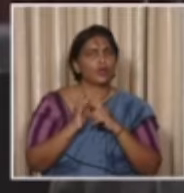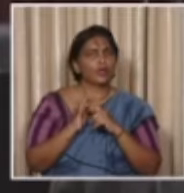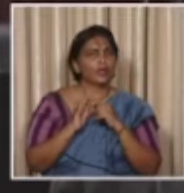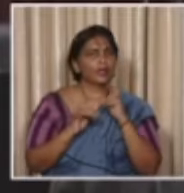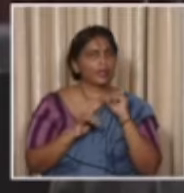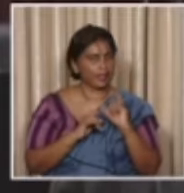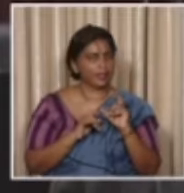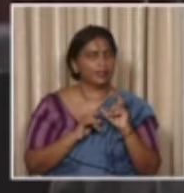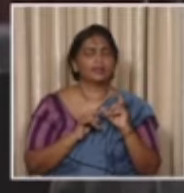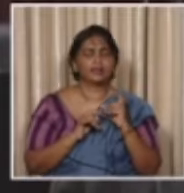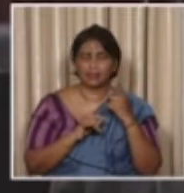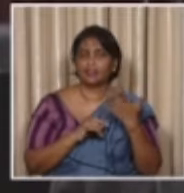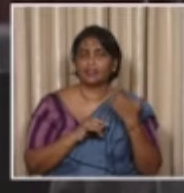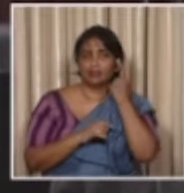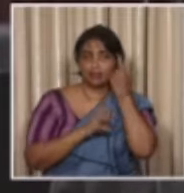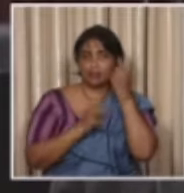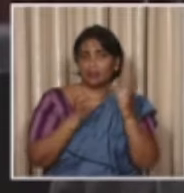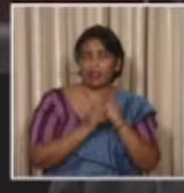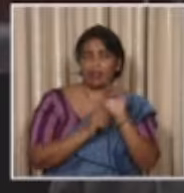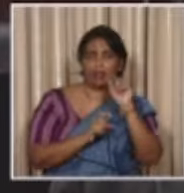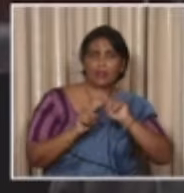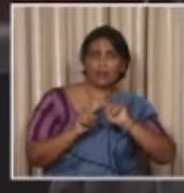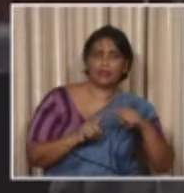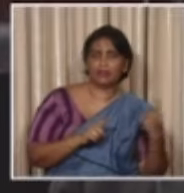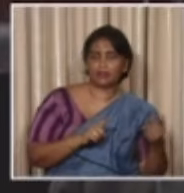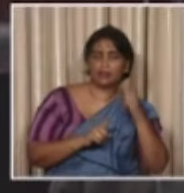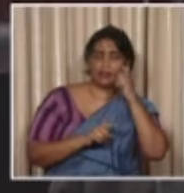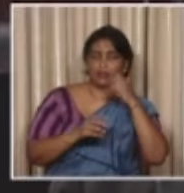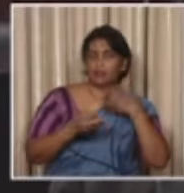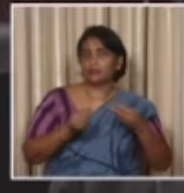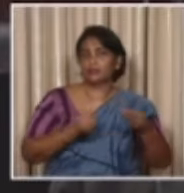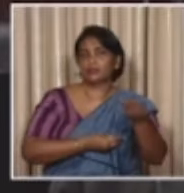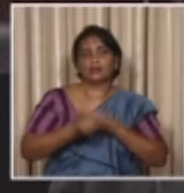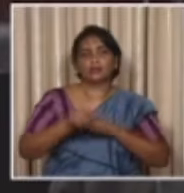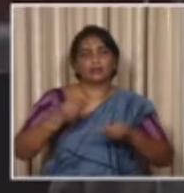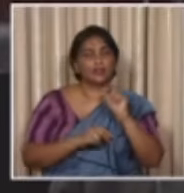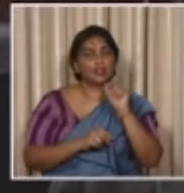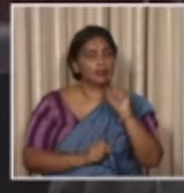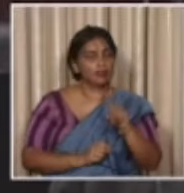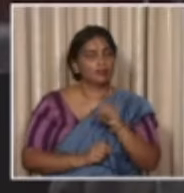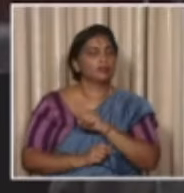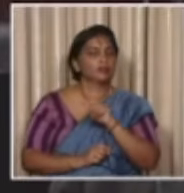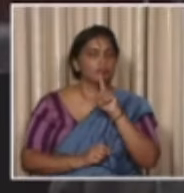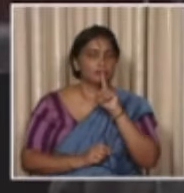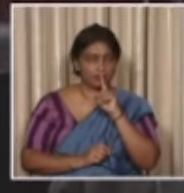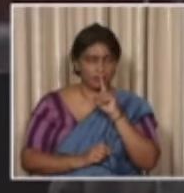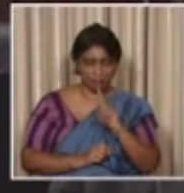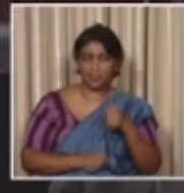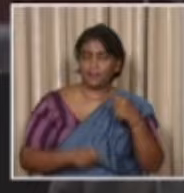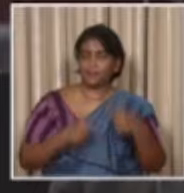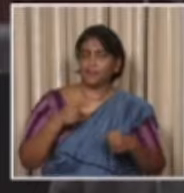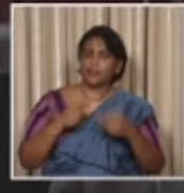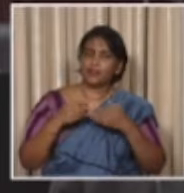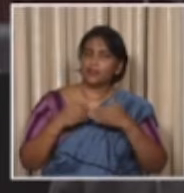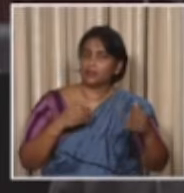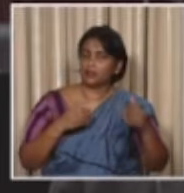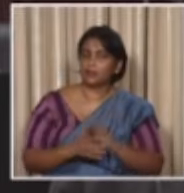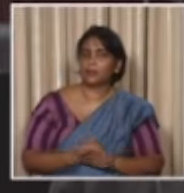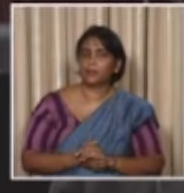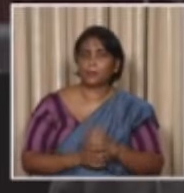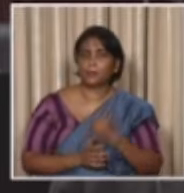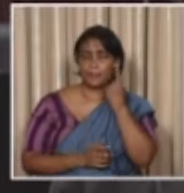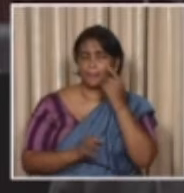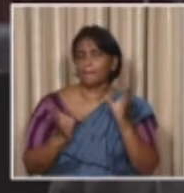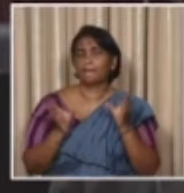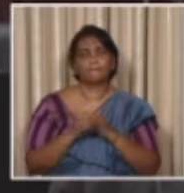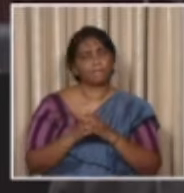බුද්ධ්‍යාංශ නිලධාරී කාරූඪ නමකින් ත්‍රස්තවාදීන් එක්ක ගනුදෙනු කළාය කියන එක චෝදනා ස්වරූපයෙන් මේ විවාදයේ පුරාම කියවුණා.